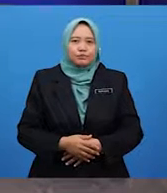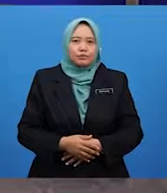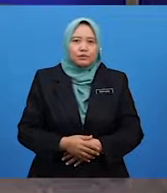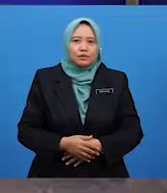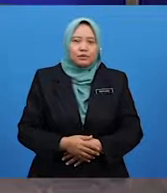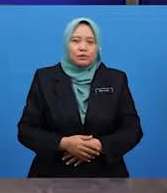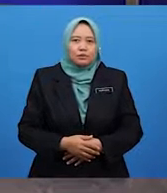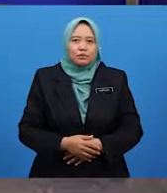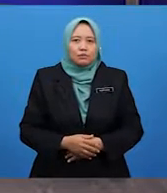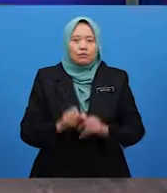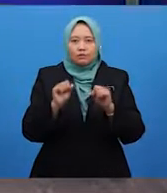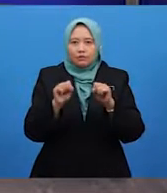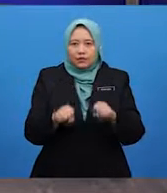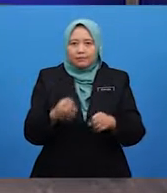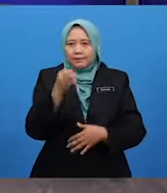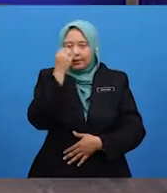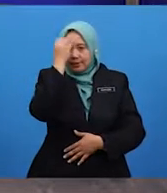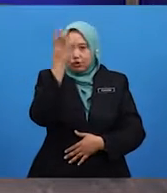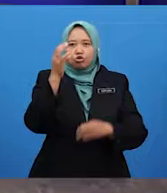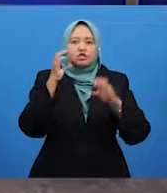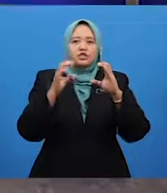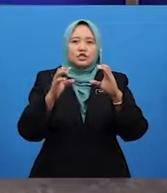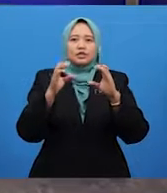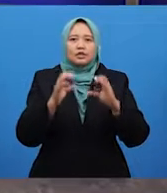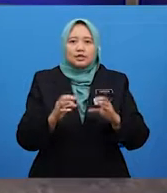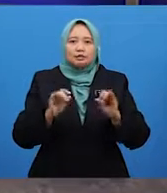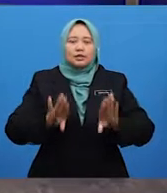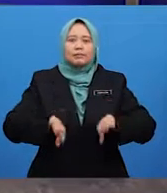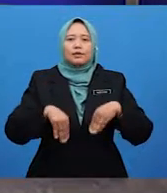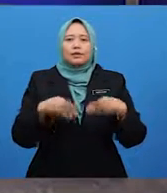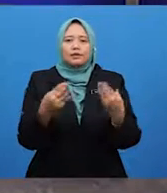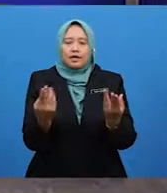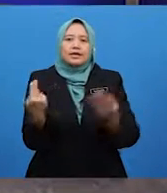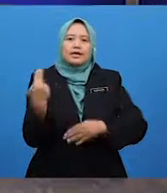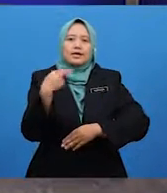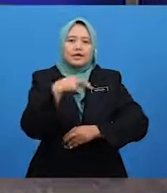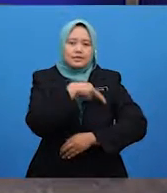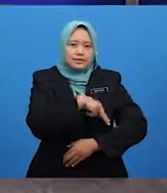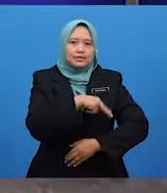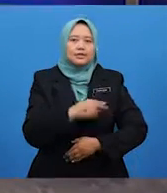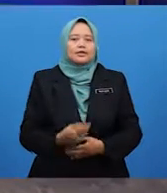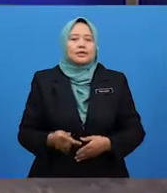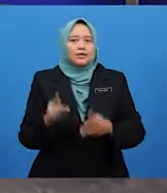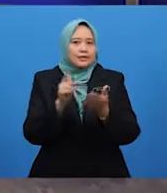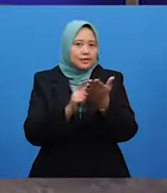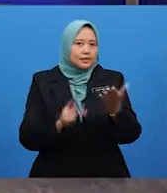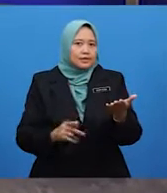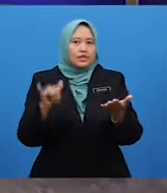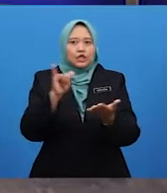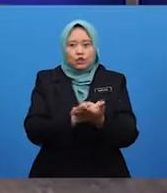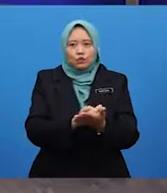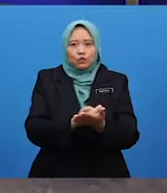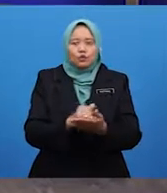tersebut cara penghasilan dijalankan. Dan pastinya sebagai contoh, pelajar mencari sumber rujukan di perpustakaan, berbincang